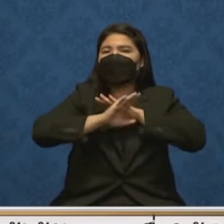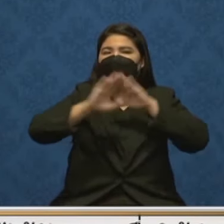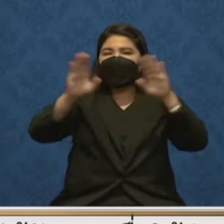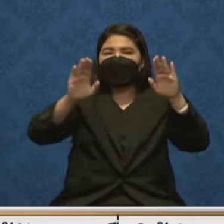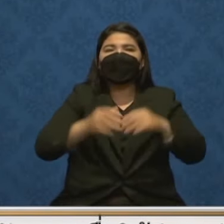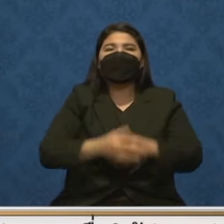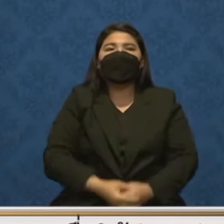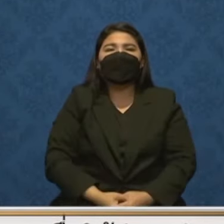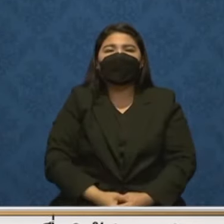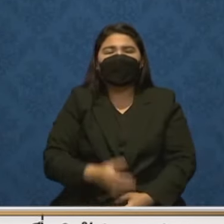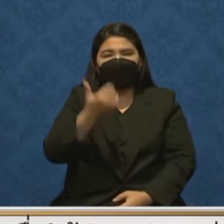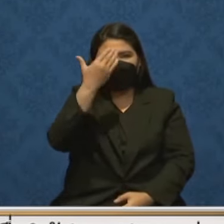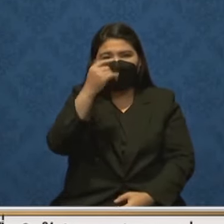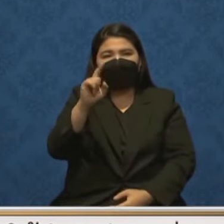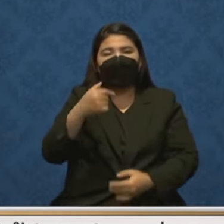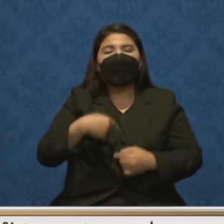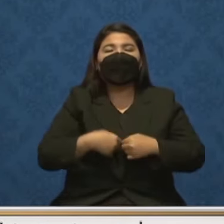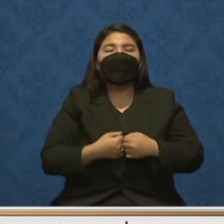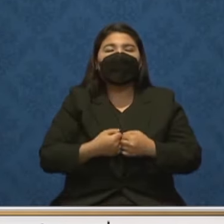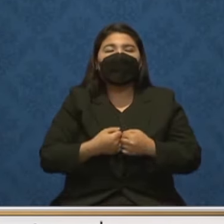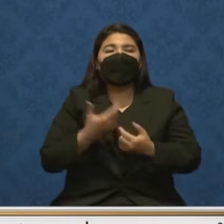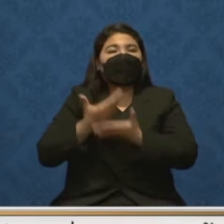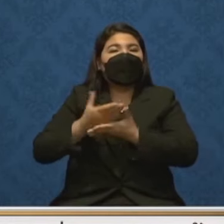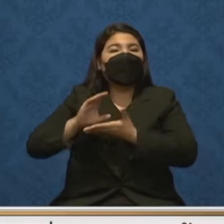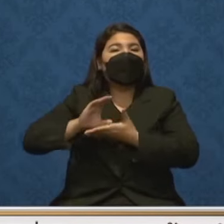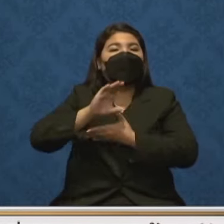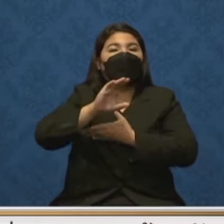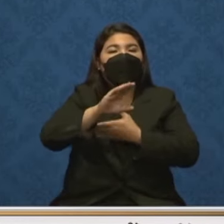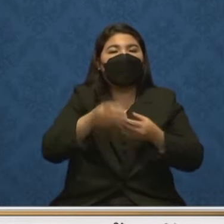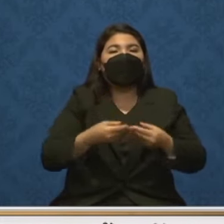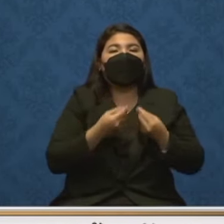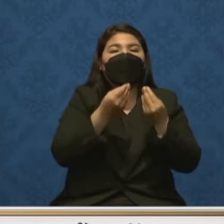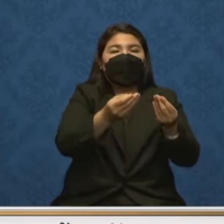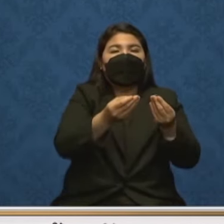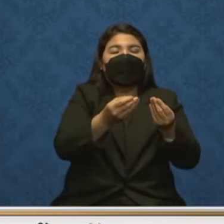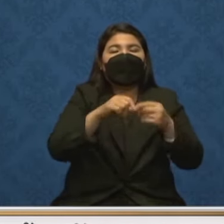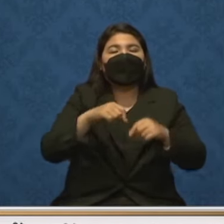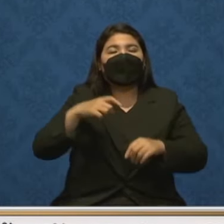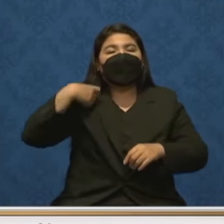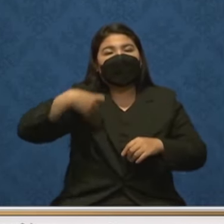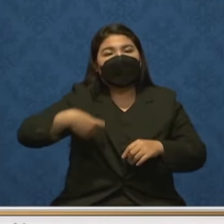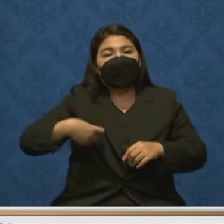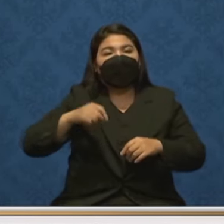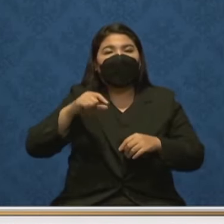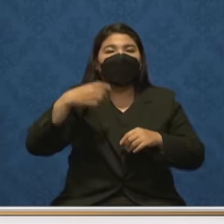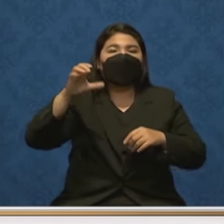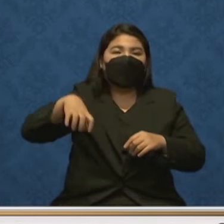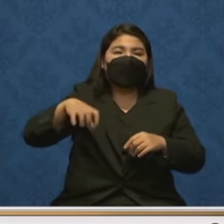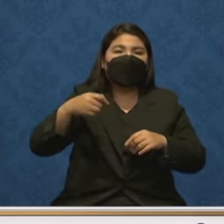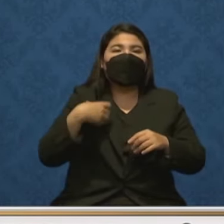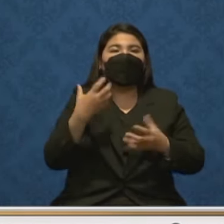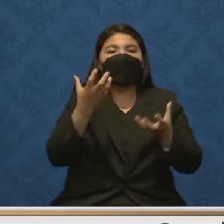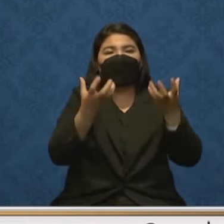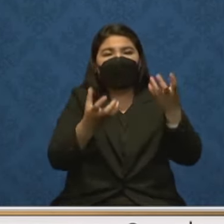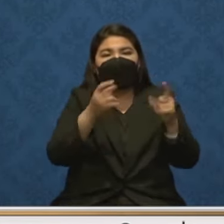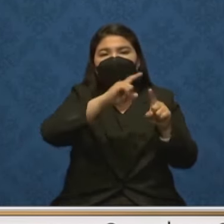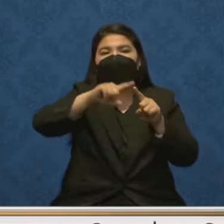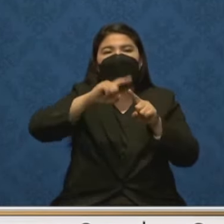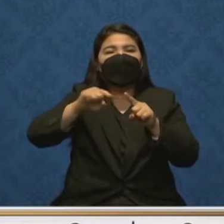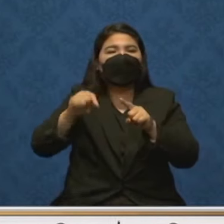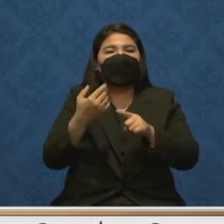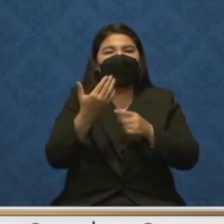เราทุ่มเทงบประมาณนะคะเพื่อให้ศาลเพื่อให้ตุลาการมีความเป็นอิสระแต่นี่กลับจัดหลักสูตรสร้าง